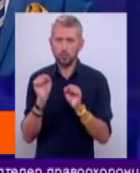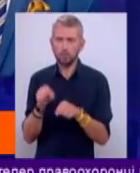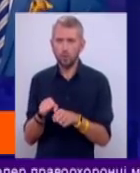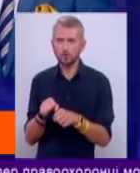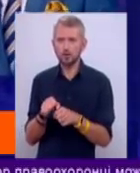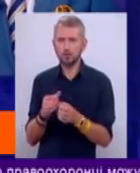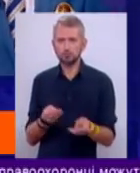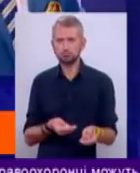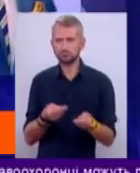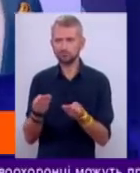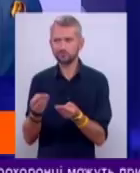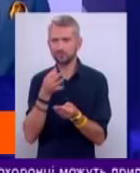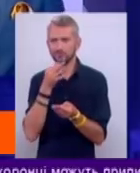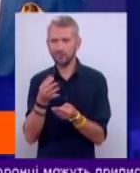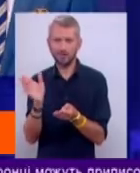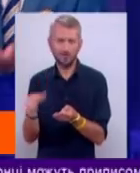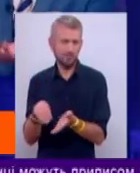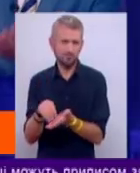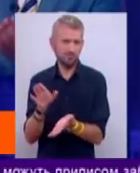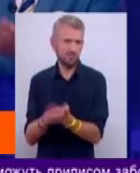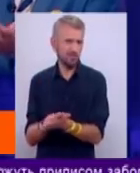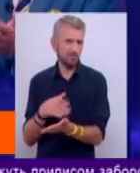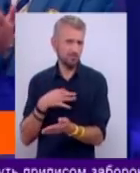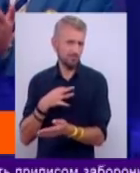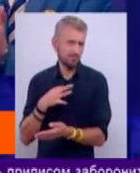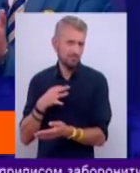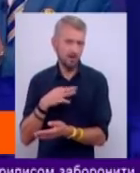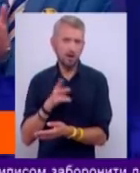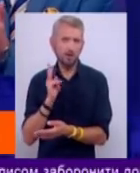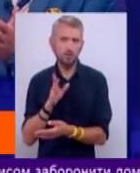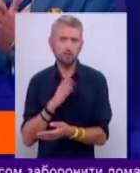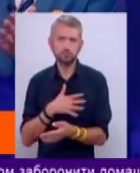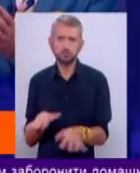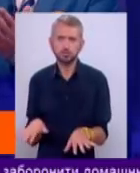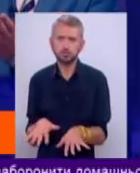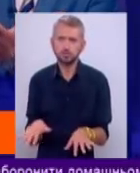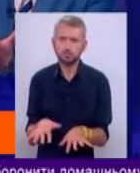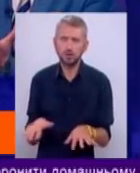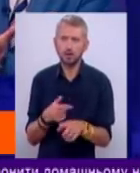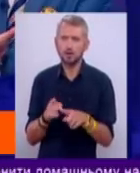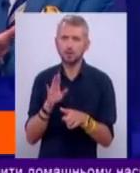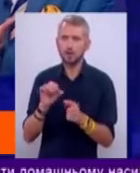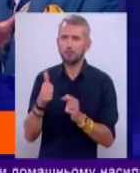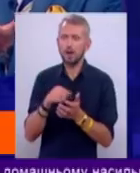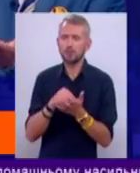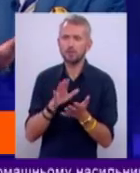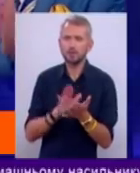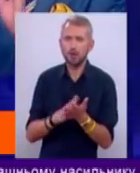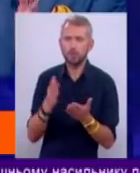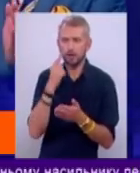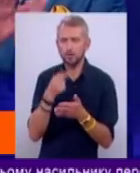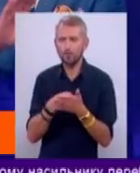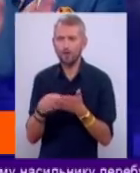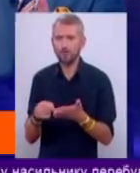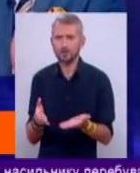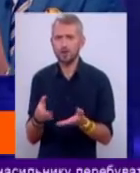зі щоденником і сказати, ну, пишіть. А хтось буде, будуть тремтіти руки, і це перший взагалі буде там запис, якесь зауваження,